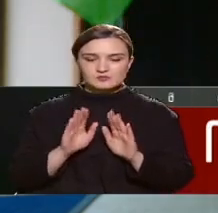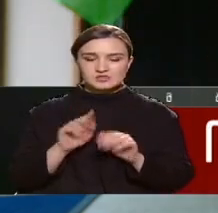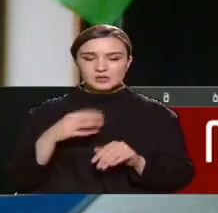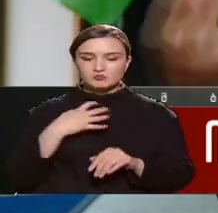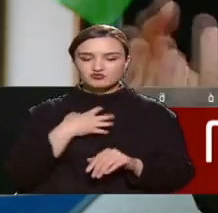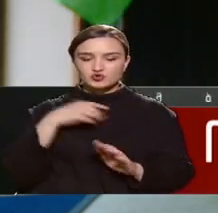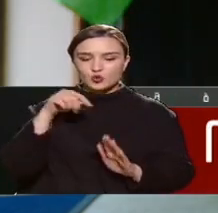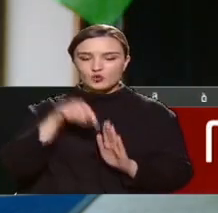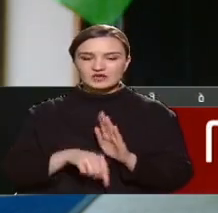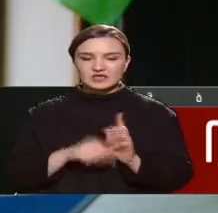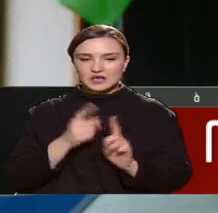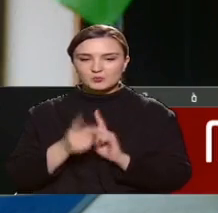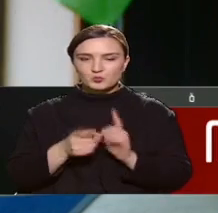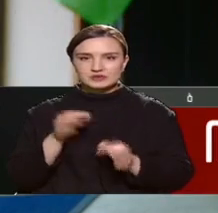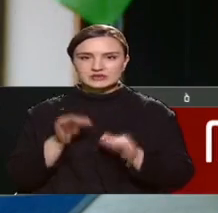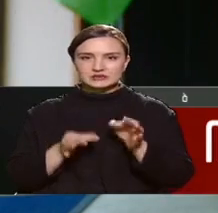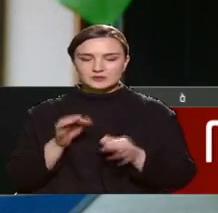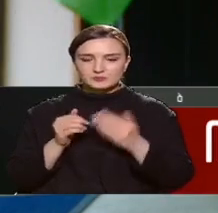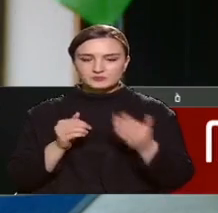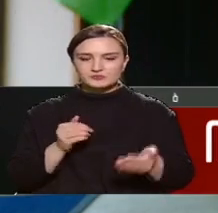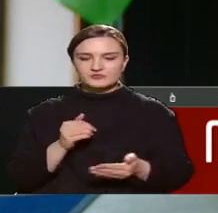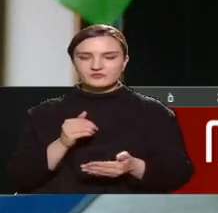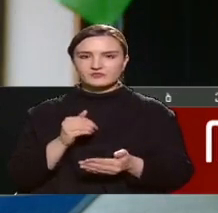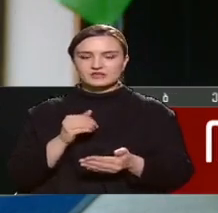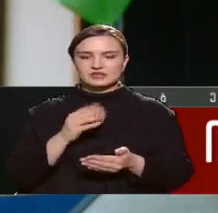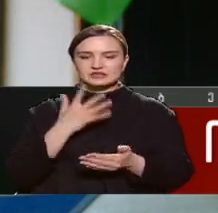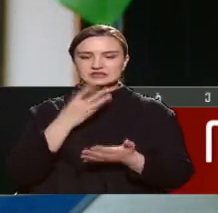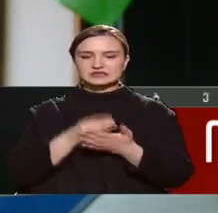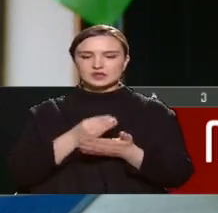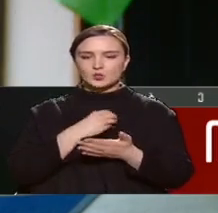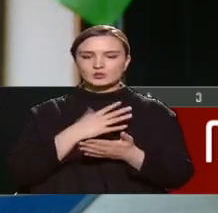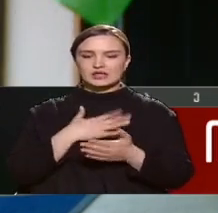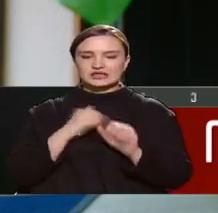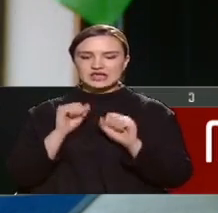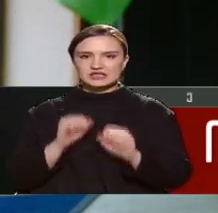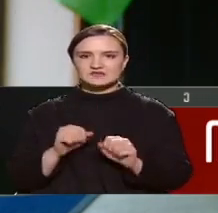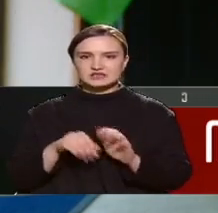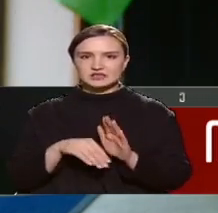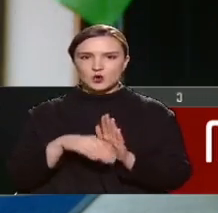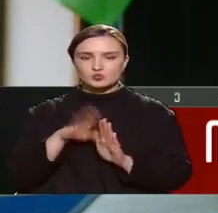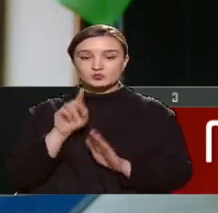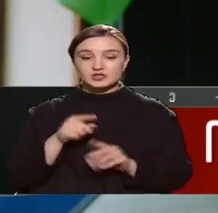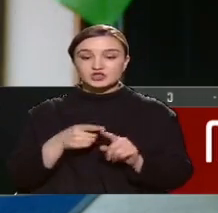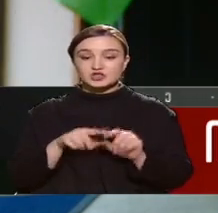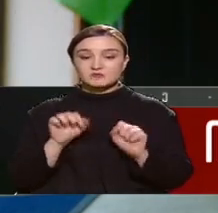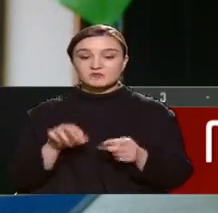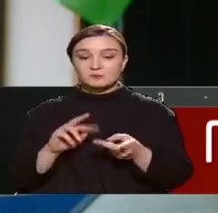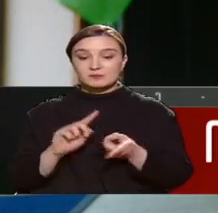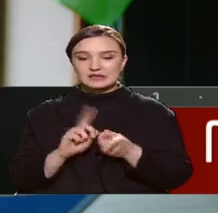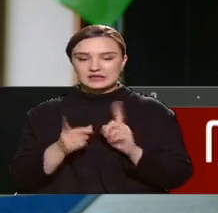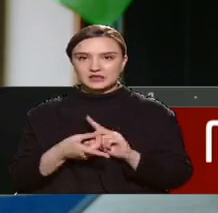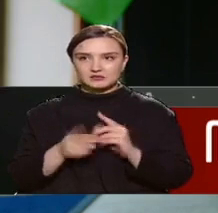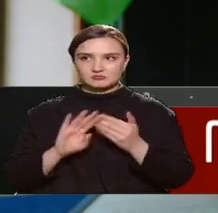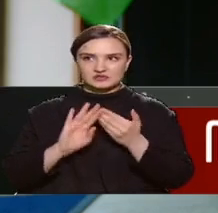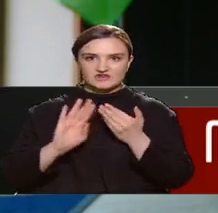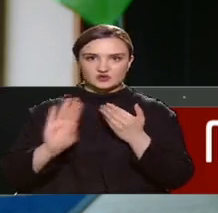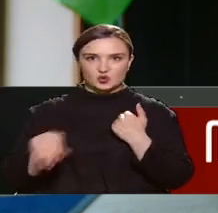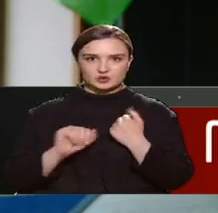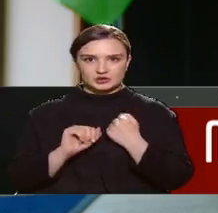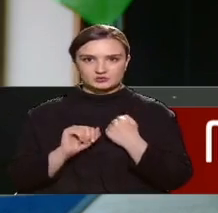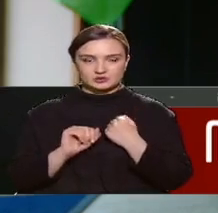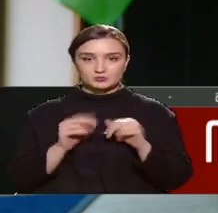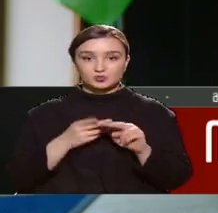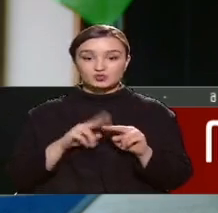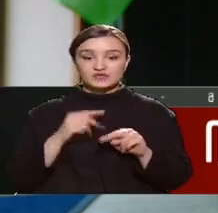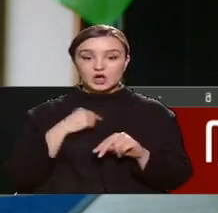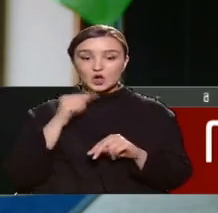ფუნდამენტური რეფორმებით, იგივე სასამართლო რეფორმა, საკუთრების დაცვის გაუმჯობესება და ასე შემდეგ, შეიძლება ჩვენ პირიქით დავშორდეთ კიდეც რაღაცნაირად, იმიტომ